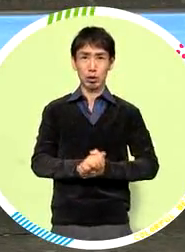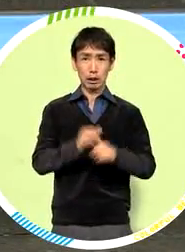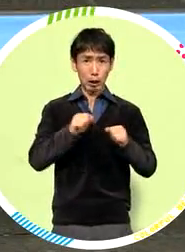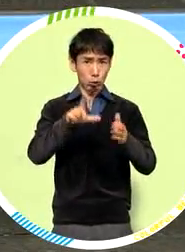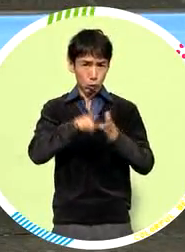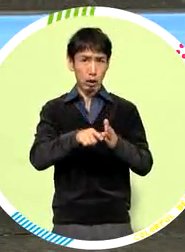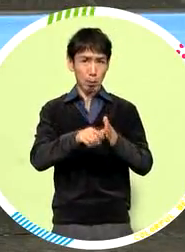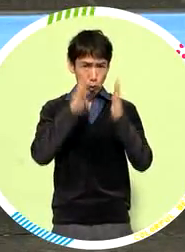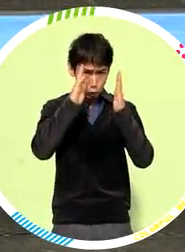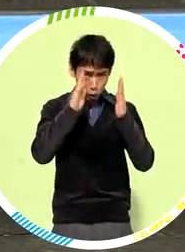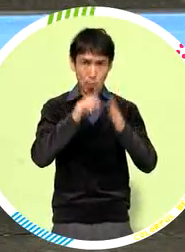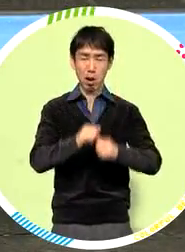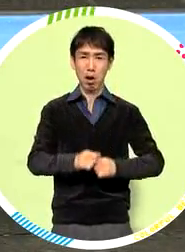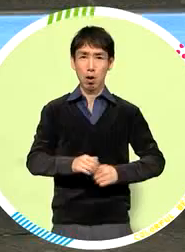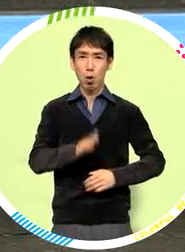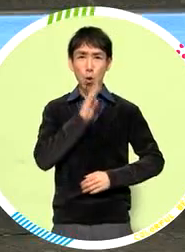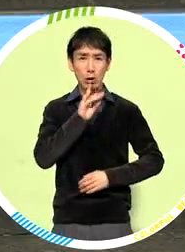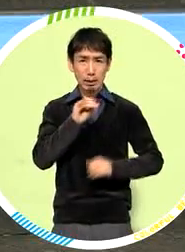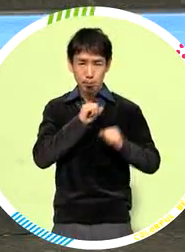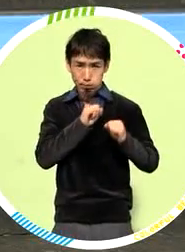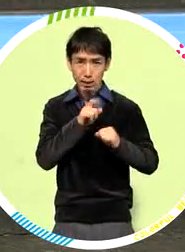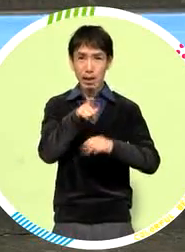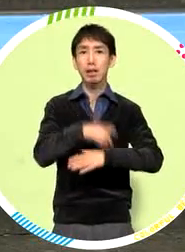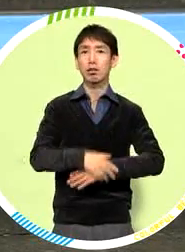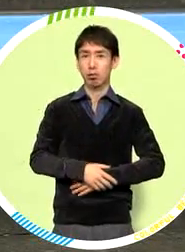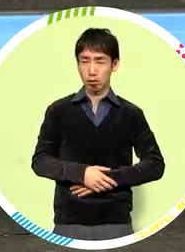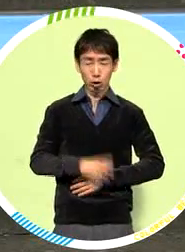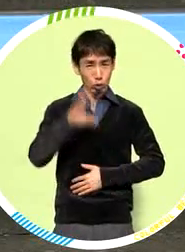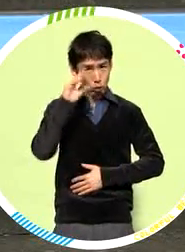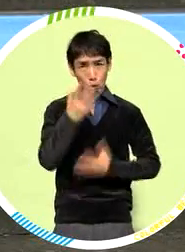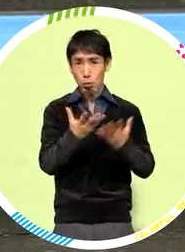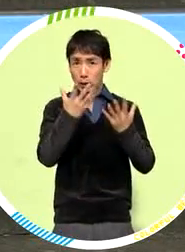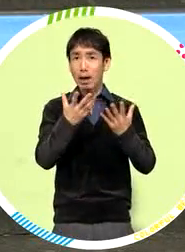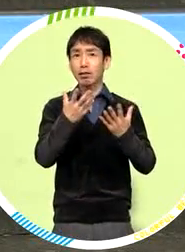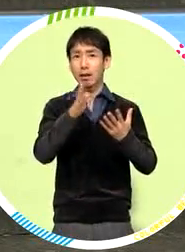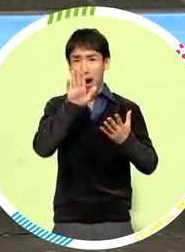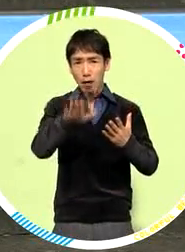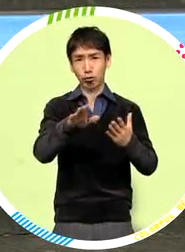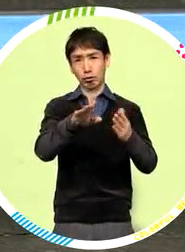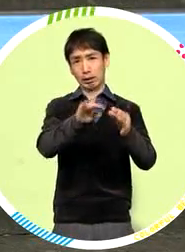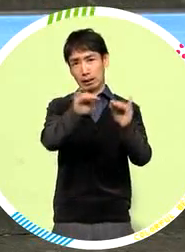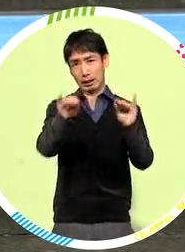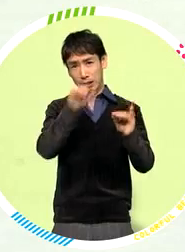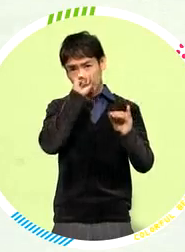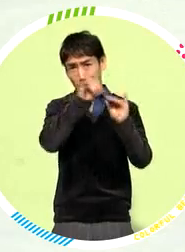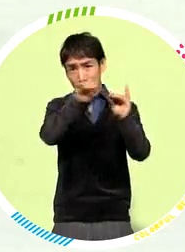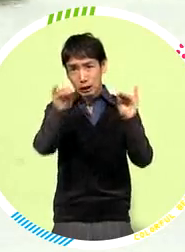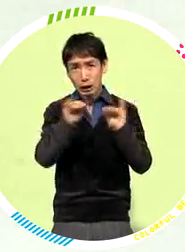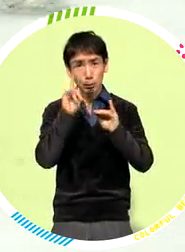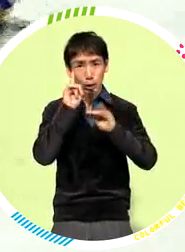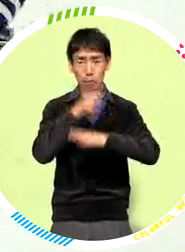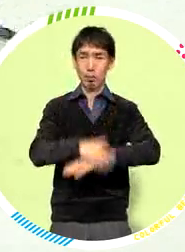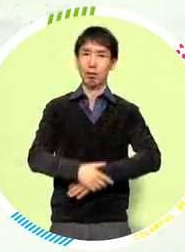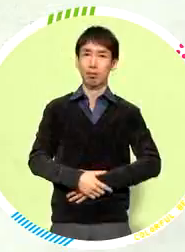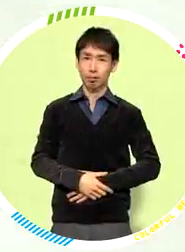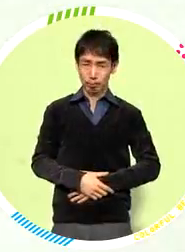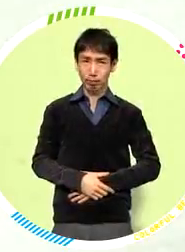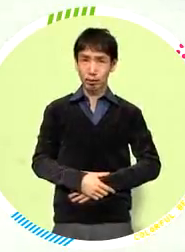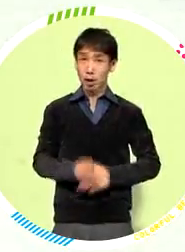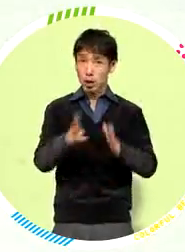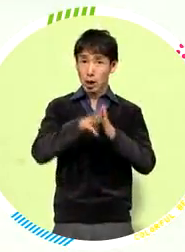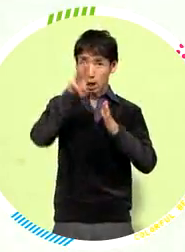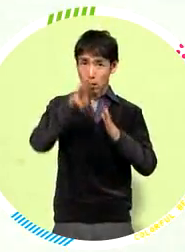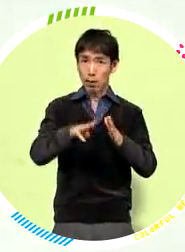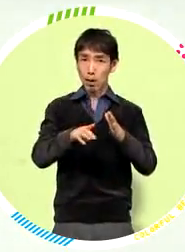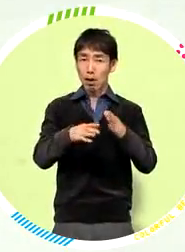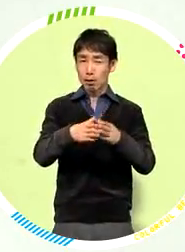には真剣にやってますので、すごく盛り上がりのあるいいチームじゃないかなというふうに思ってます。 神奈川が全国